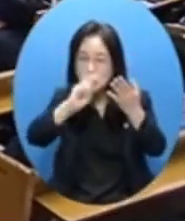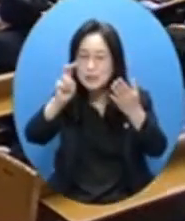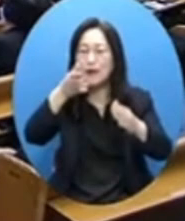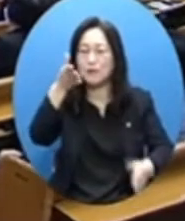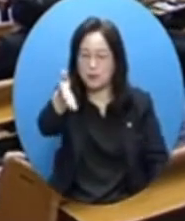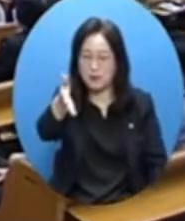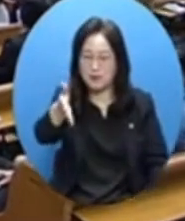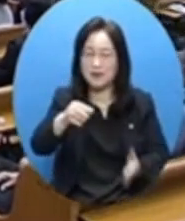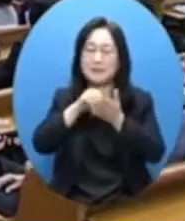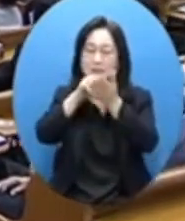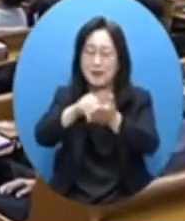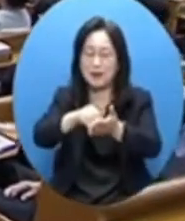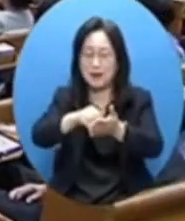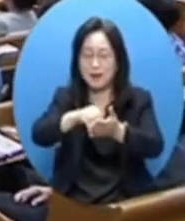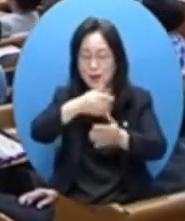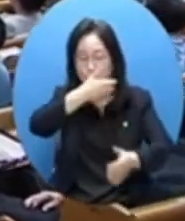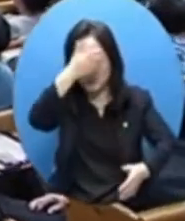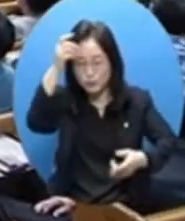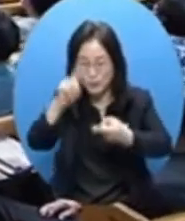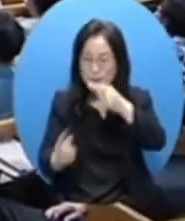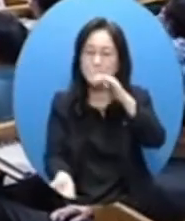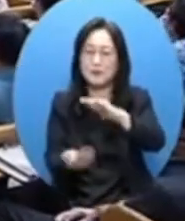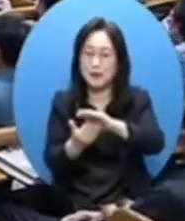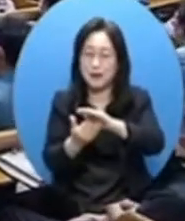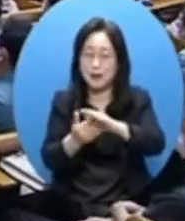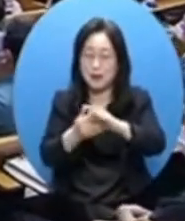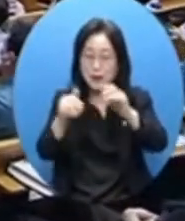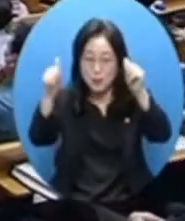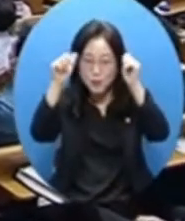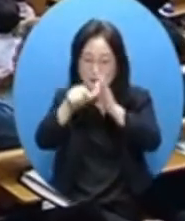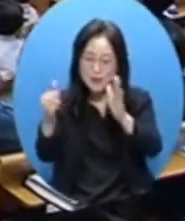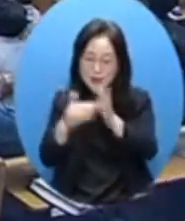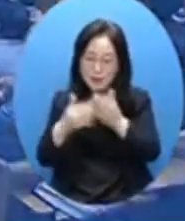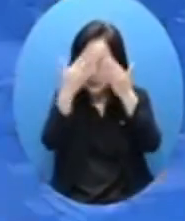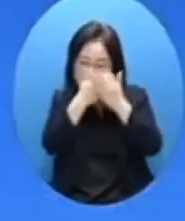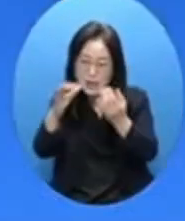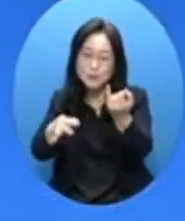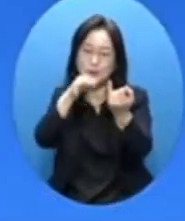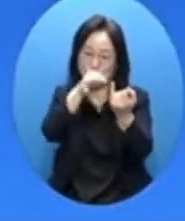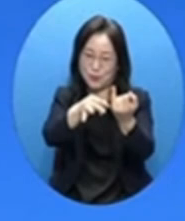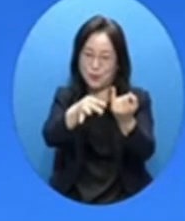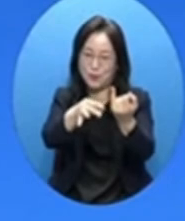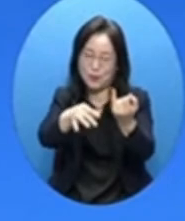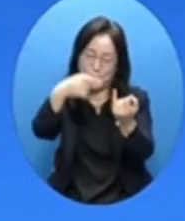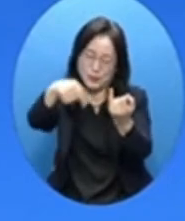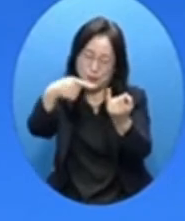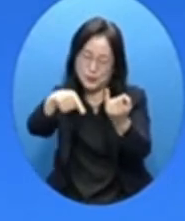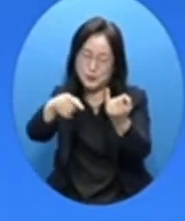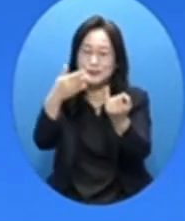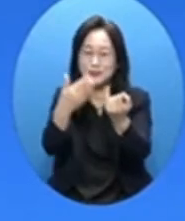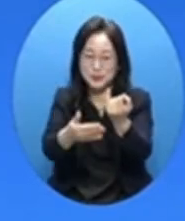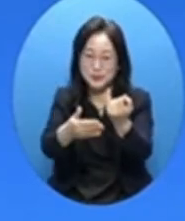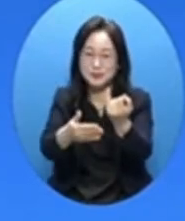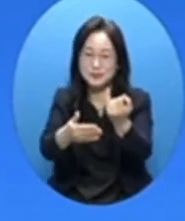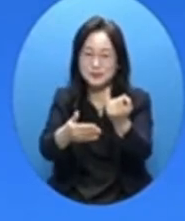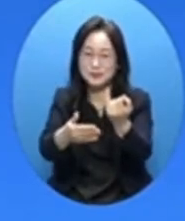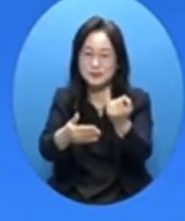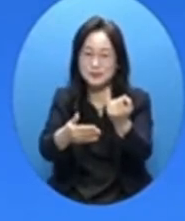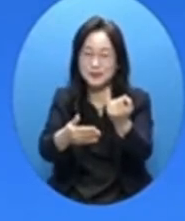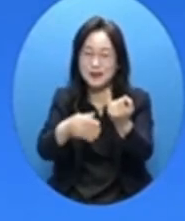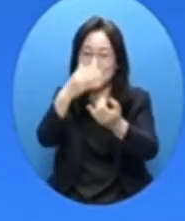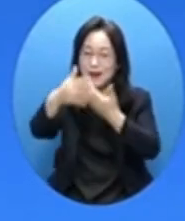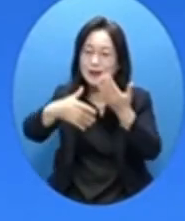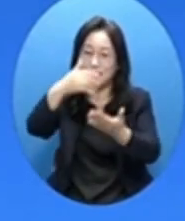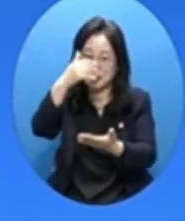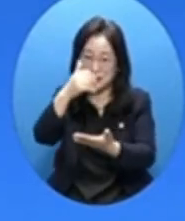입학을 해서 꿈을 이루게 되었습니다 졸업할 때까지 우리가 장학금을 줘서 잘 교육시키고 또 하나님